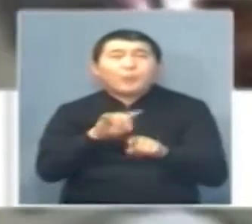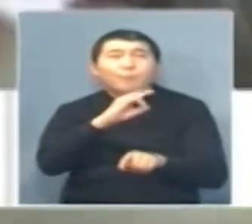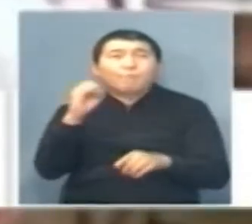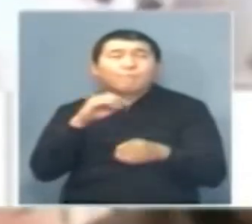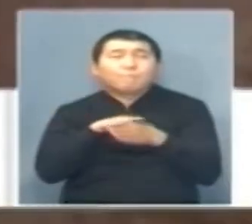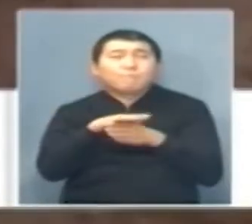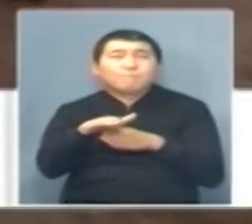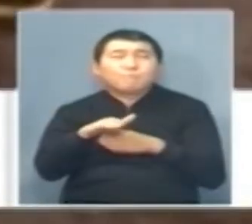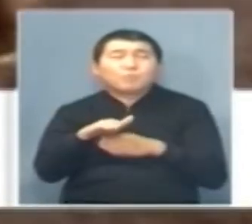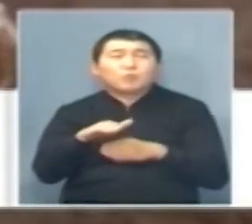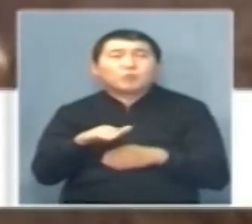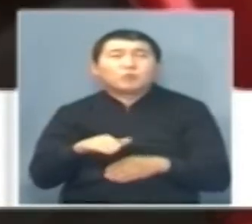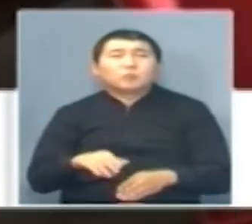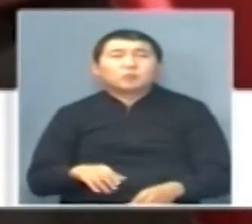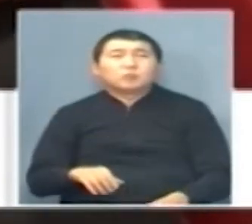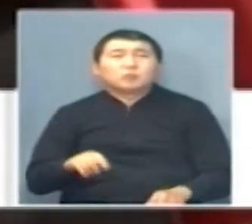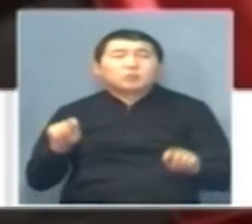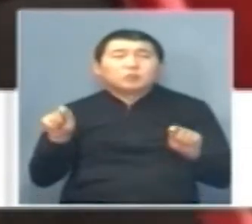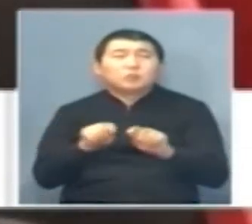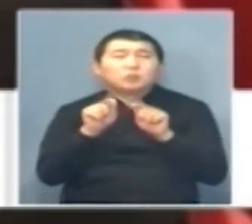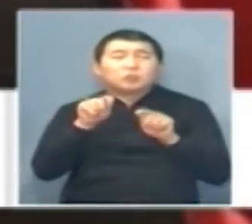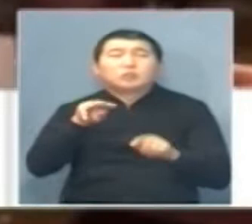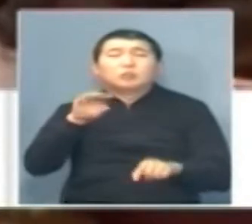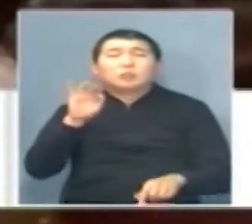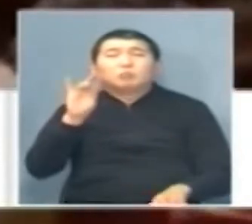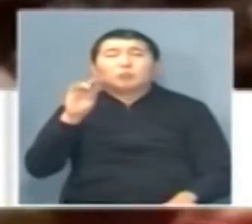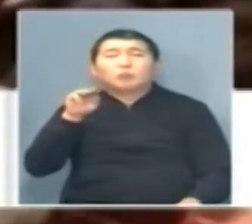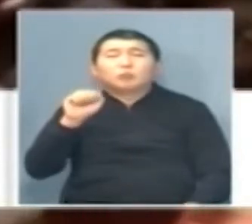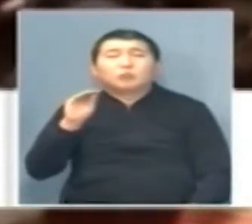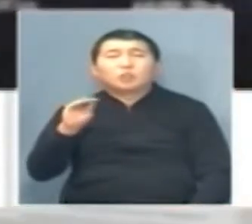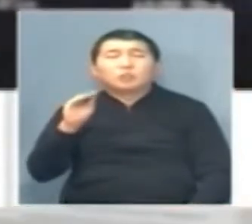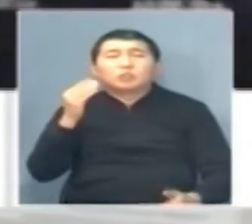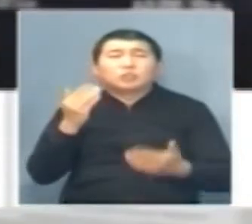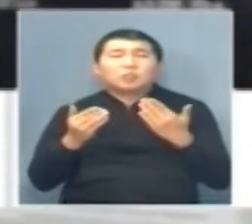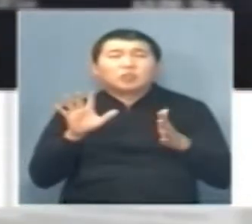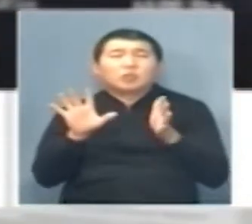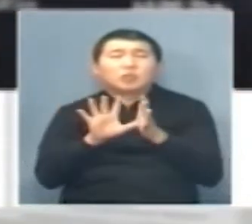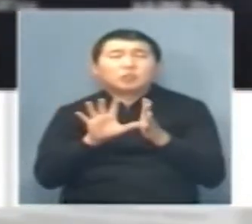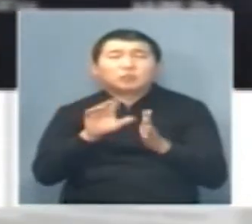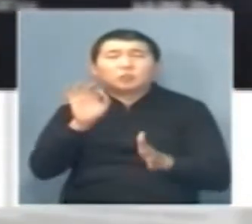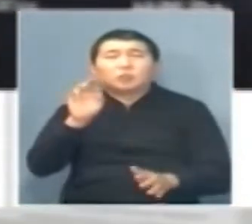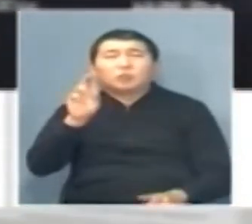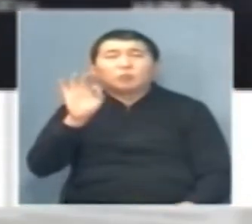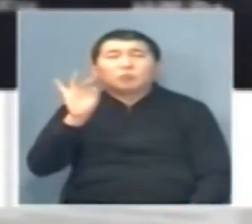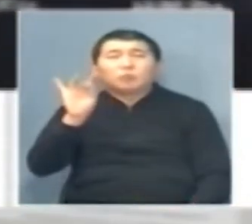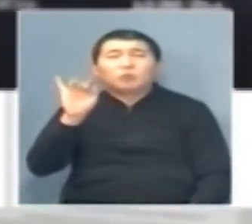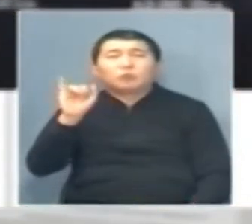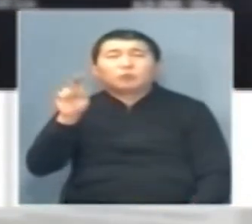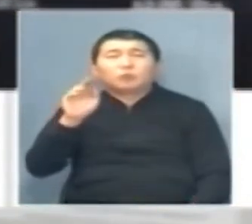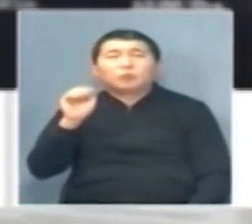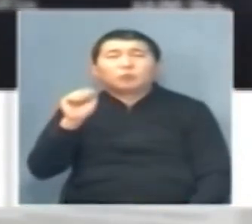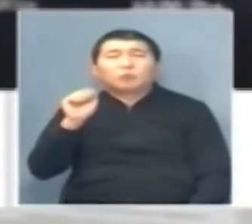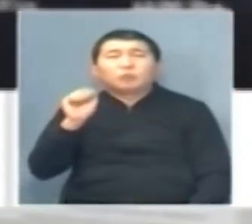правил пожарной безопасности из-за нарушения правил монтажа и обслуживания электрооборудования. В нашем регионе, ввиду климатических